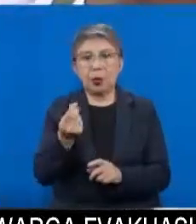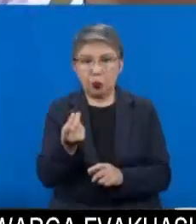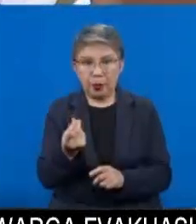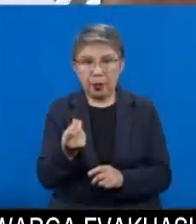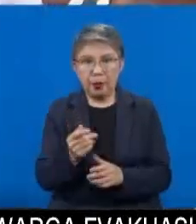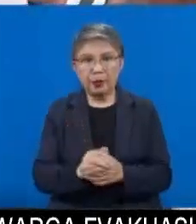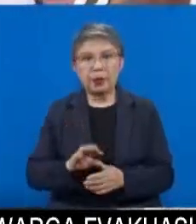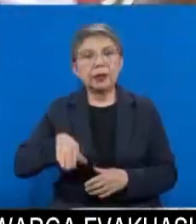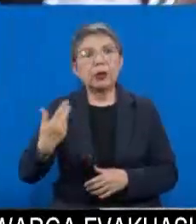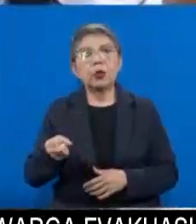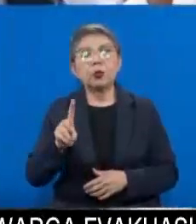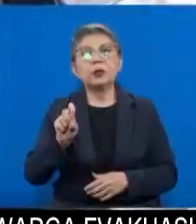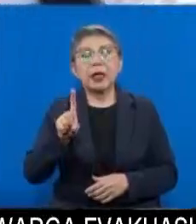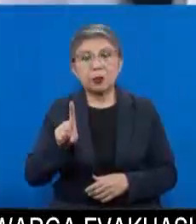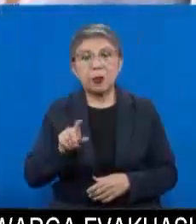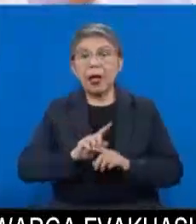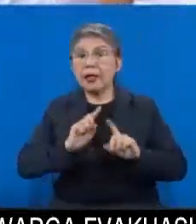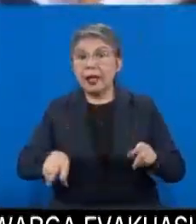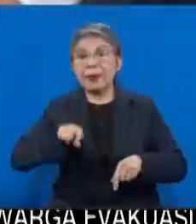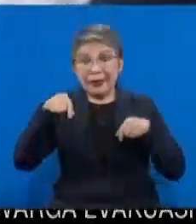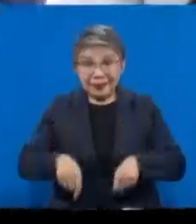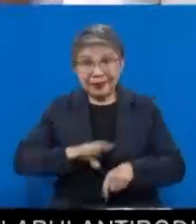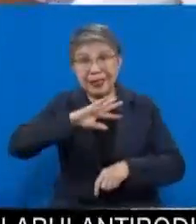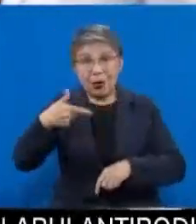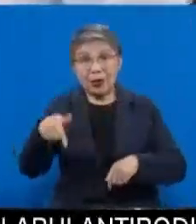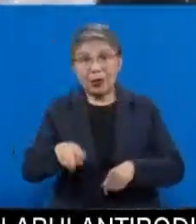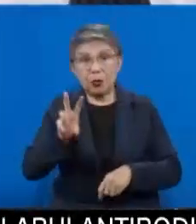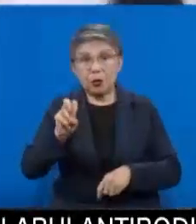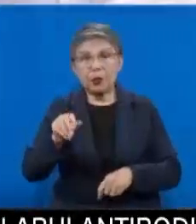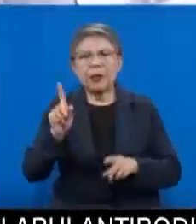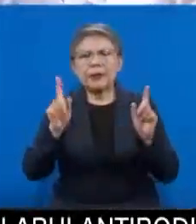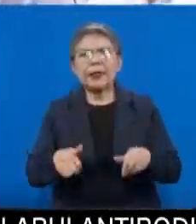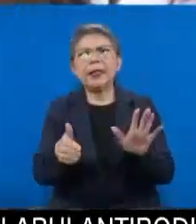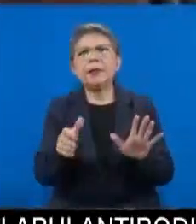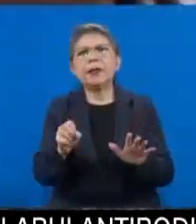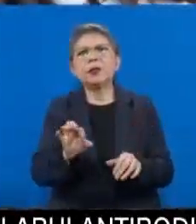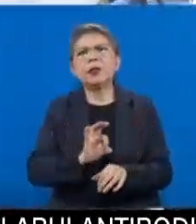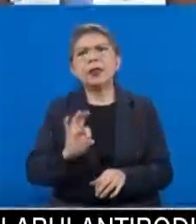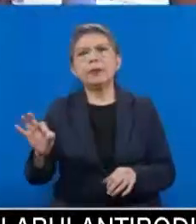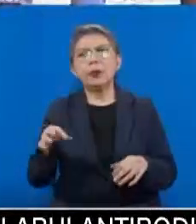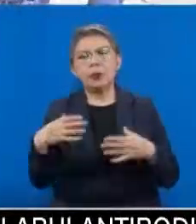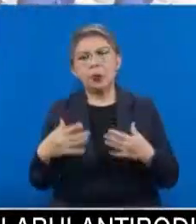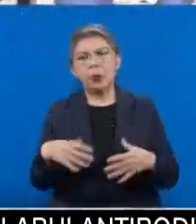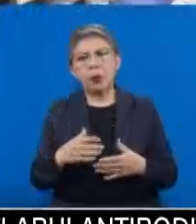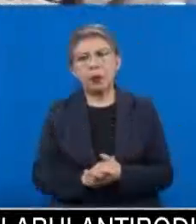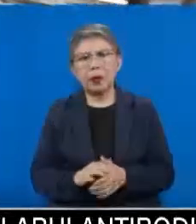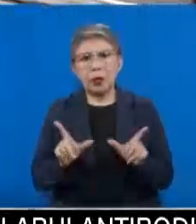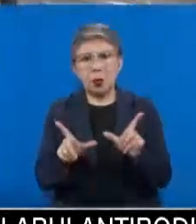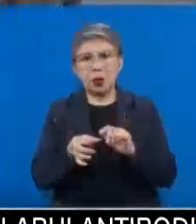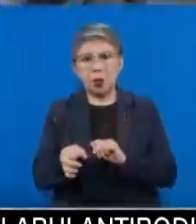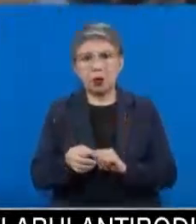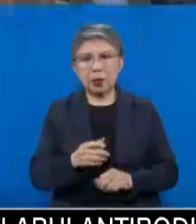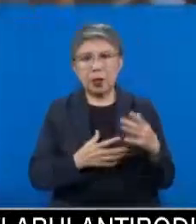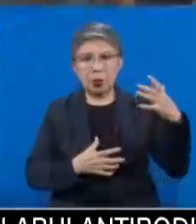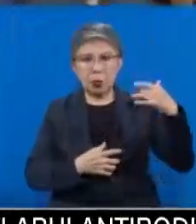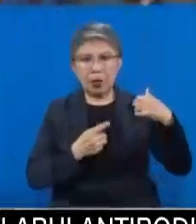Rp1.350.000 pada 2021, namun pada 2022 menjadi Rp600.000. Menurut wali kota Kupang,